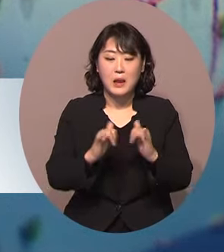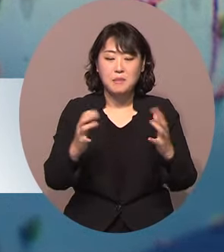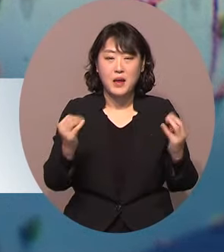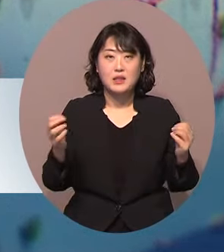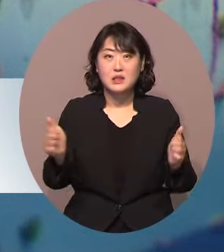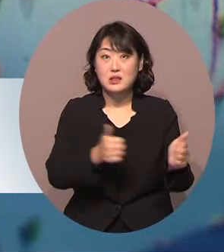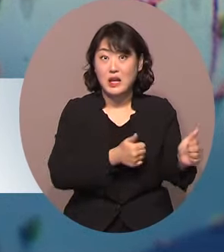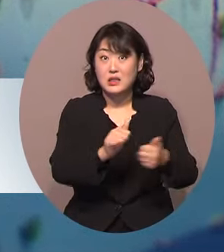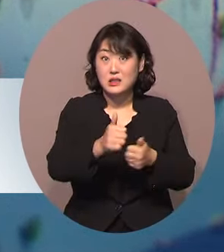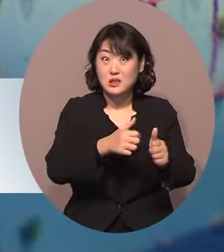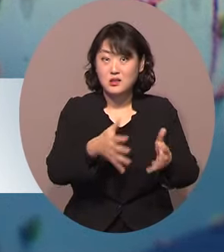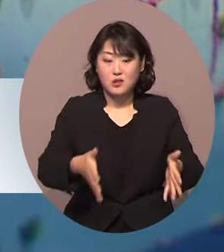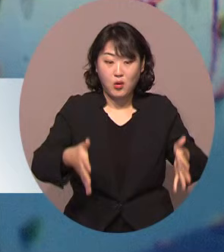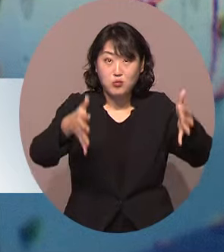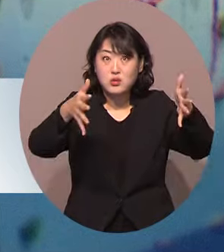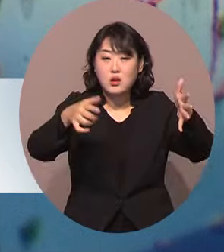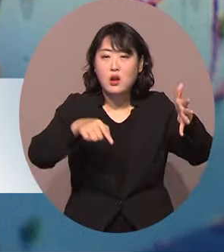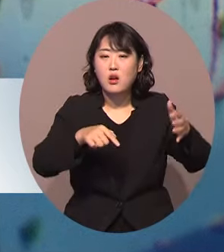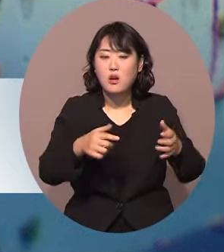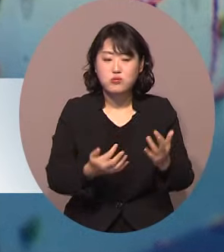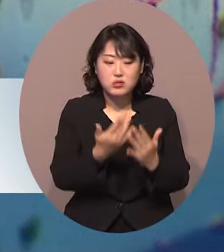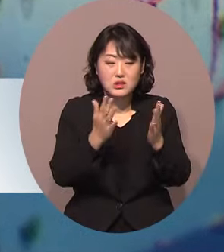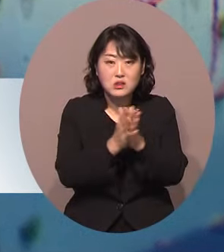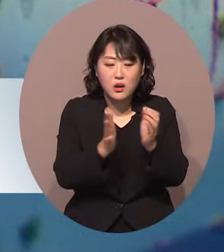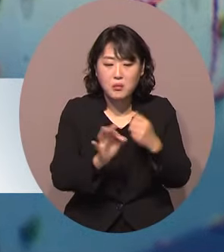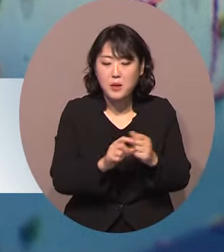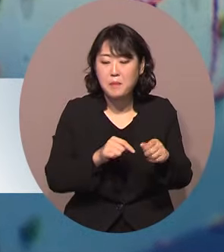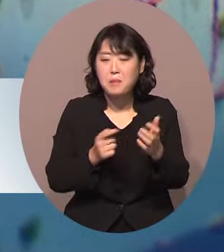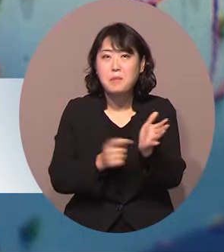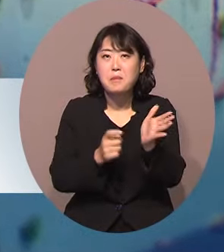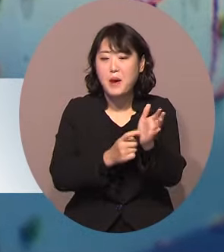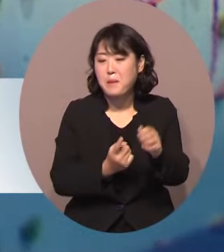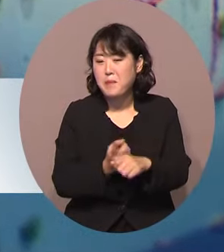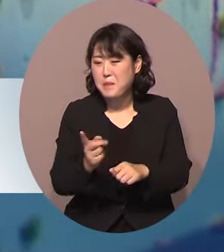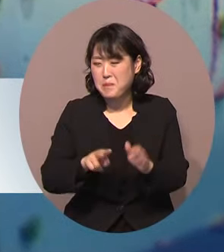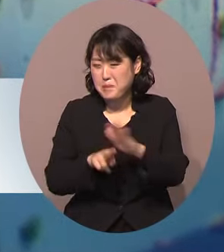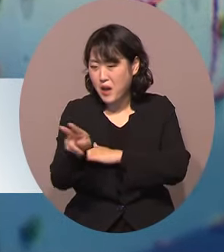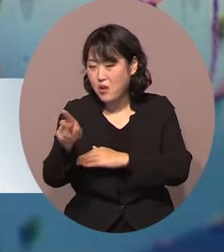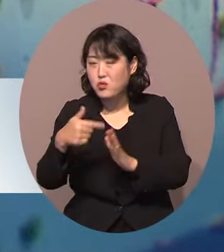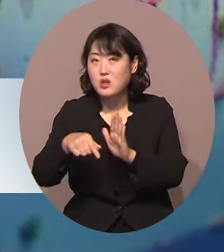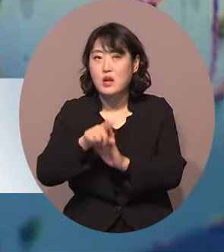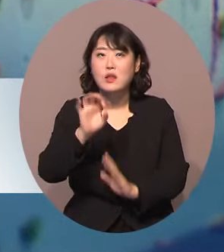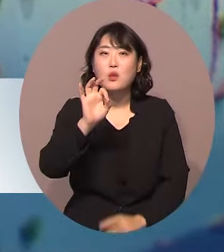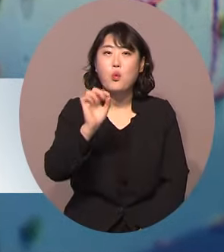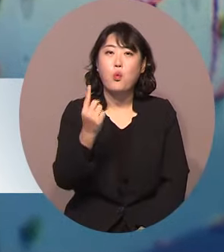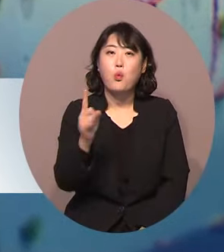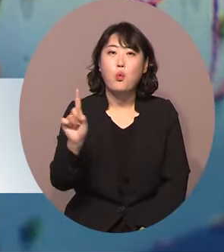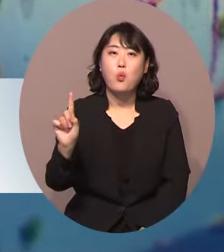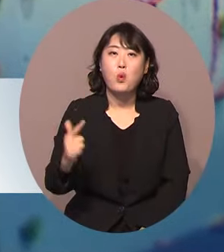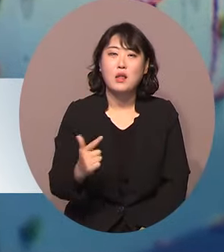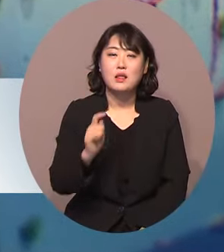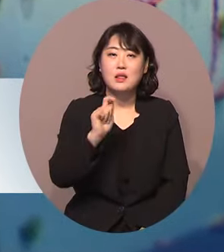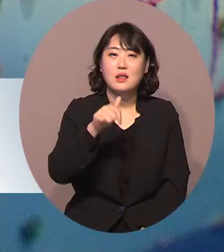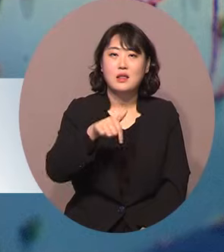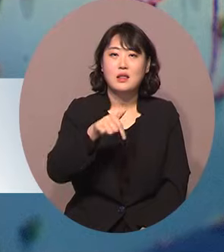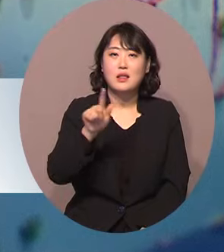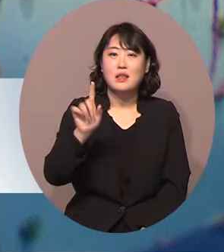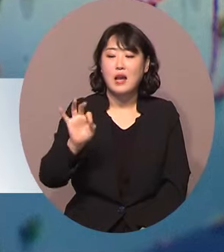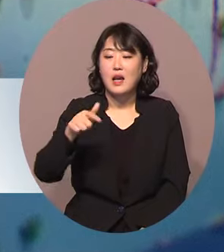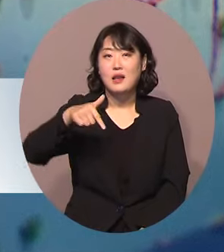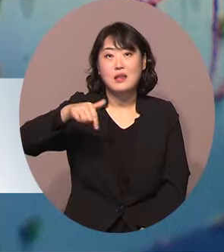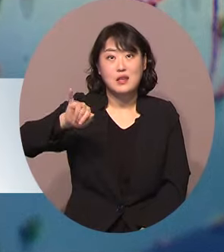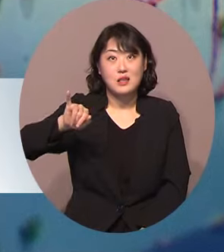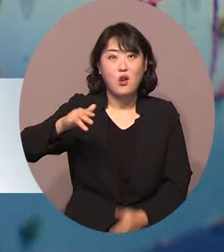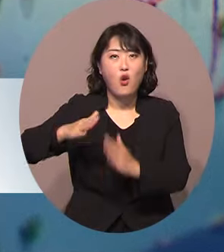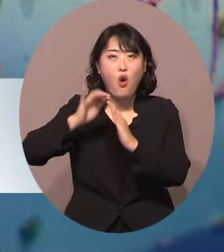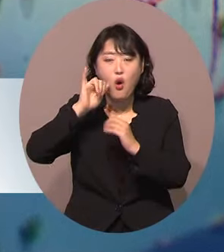발생하면 사람들이 건물 밖으로 신속하게 대피할 수 있도록 완강기가 설치가 되어 있는데요이 완강기 제대로 사용을